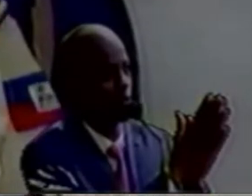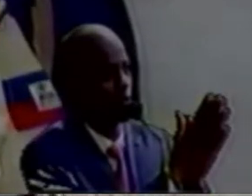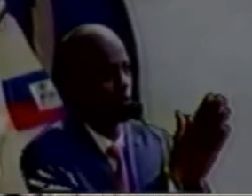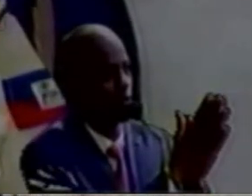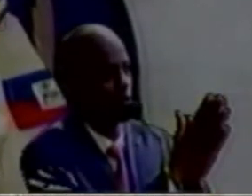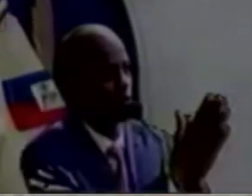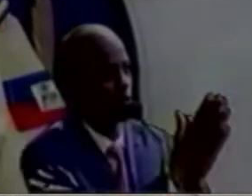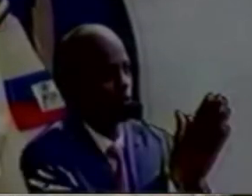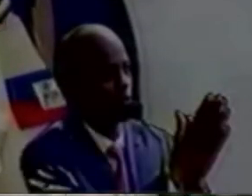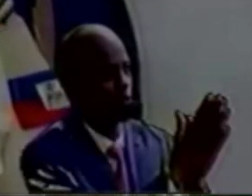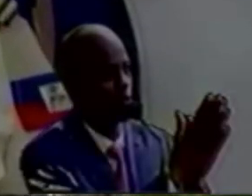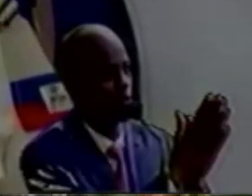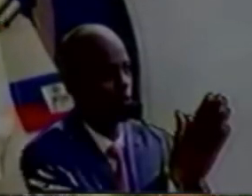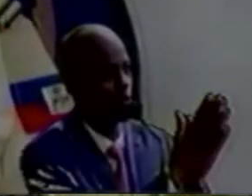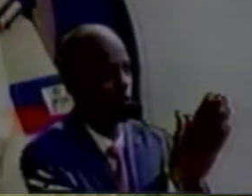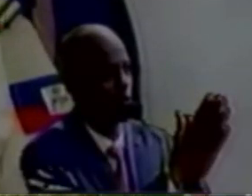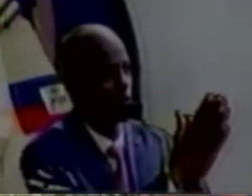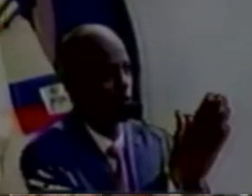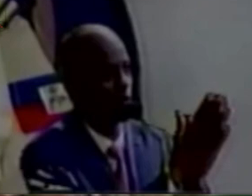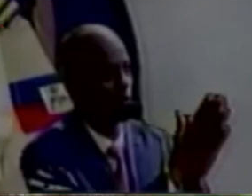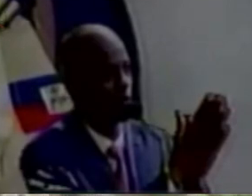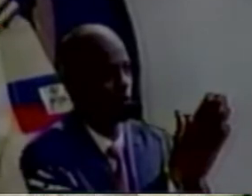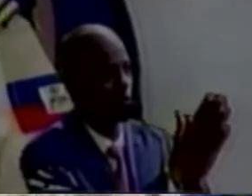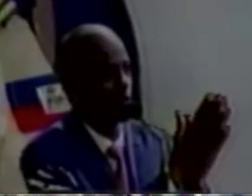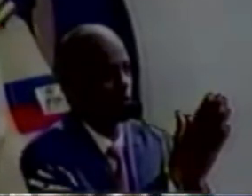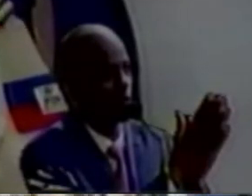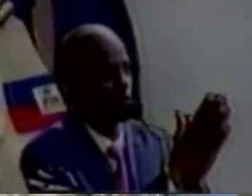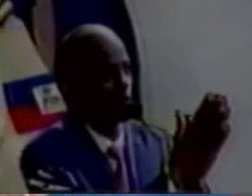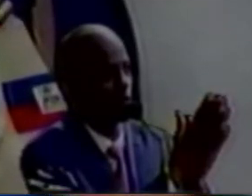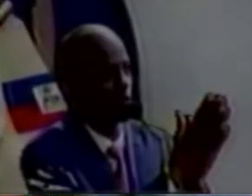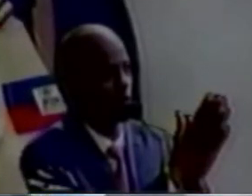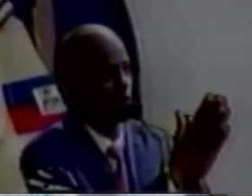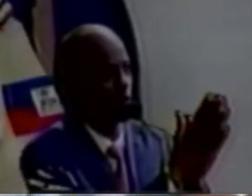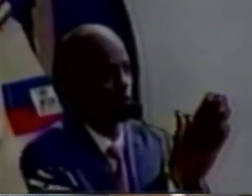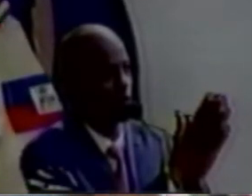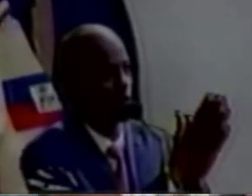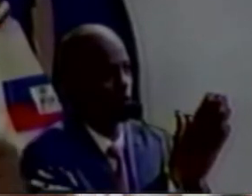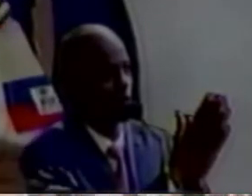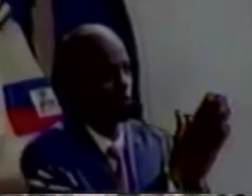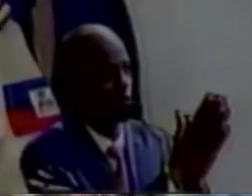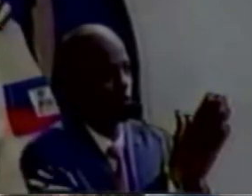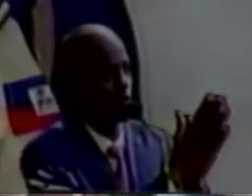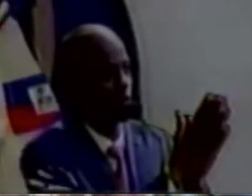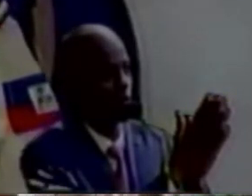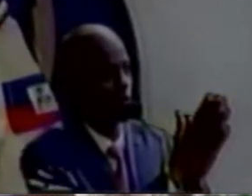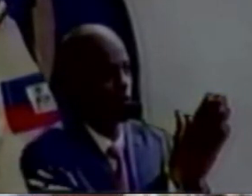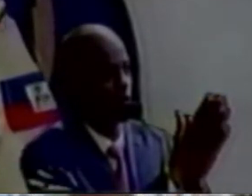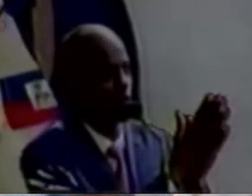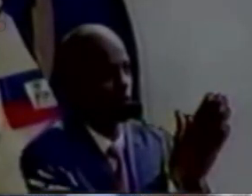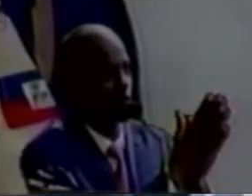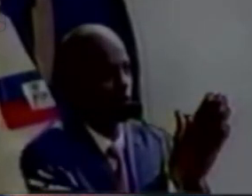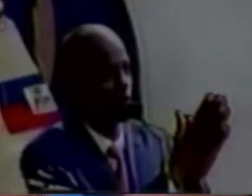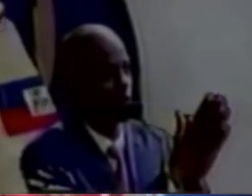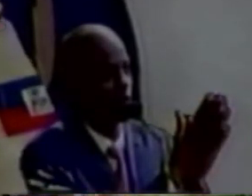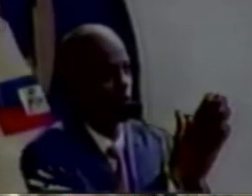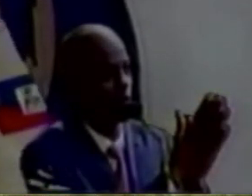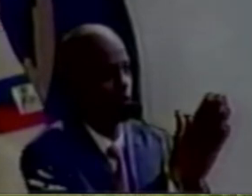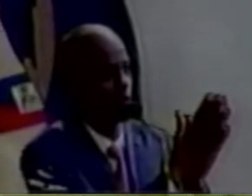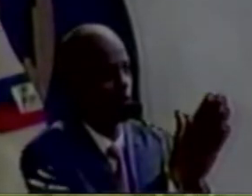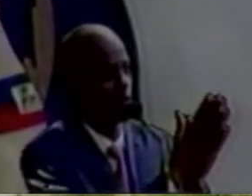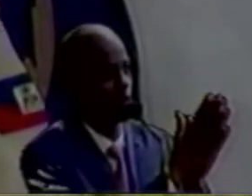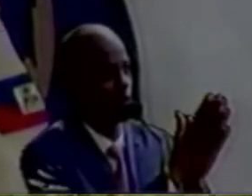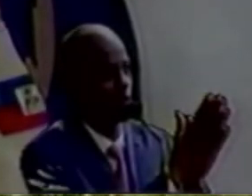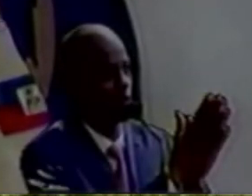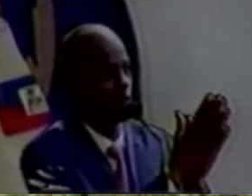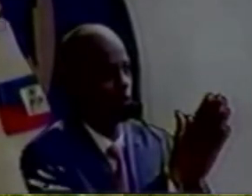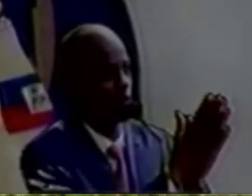convois dans le Grand Sud et chaque convoi ça y a 11 véhicules pour pipiti à boyo. Tout véhicule ça y arrivé